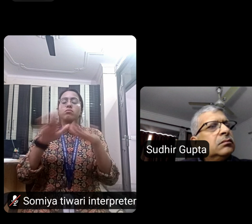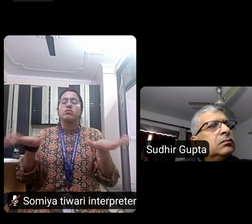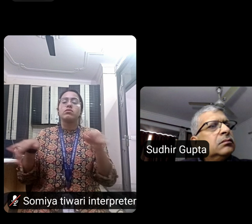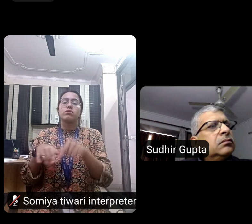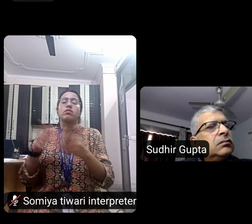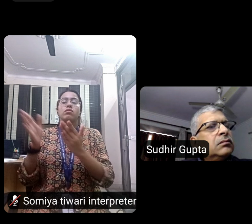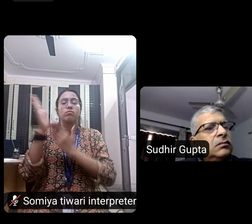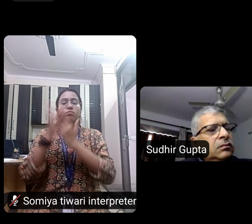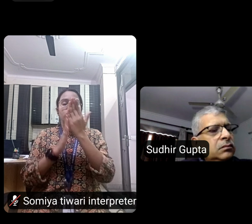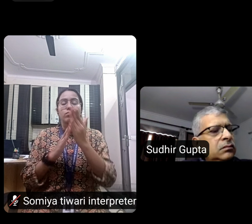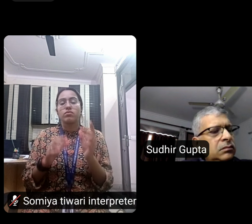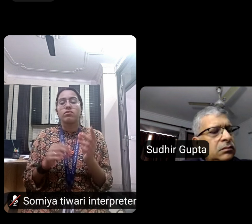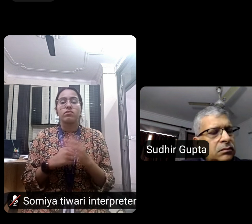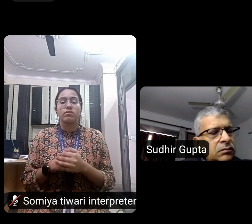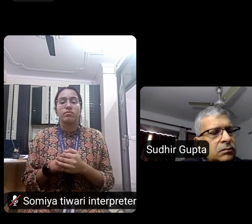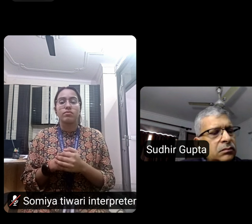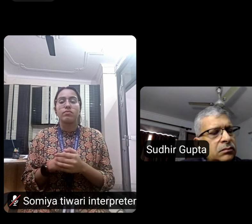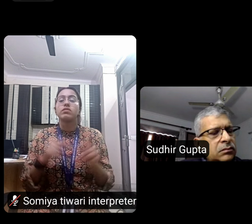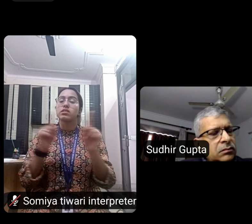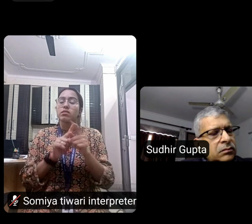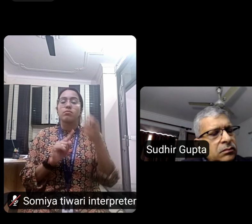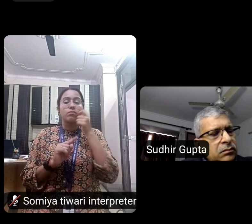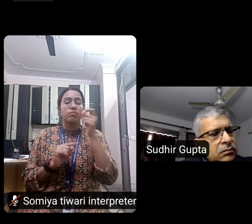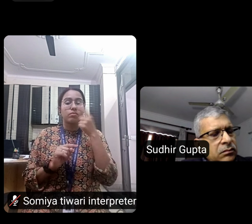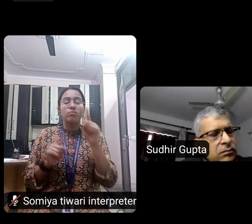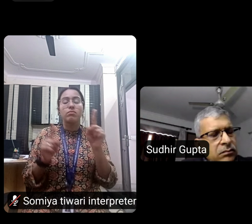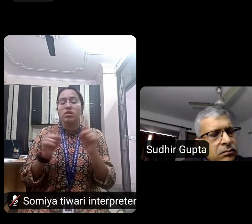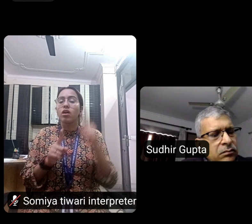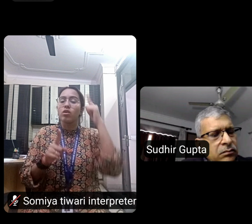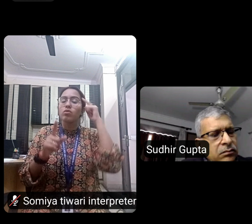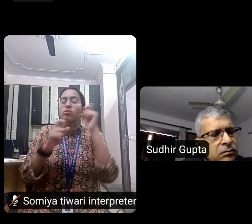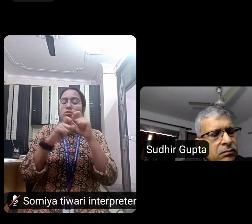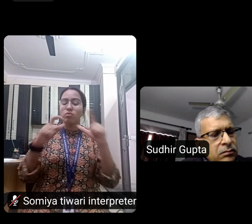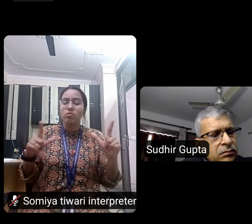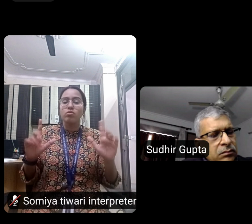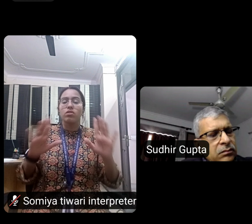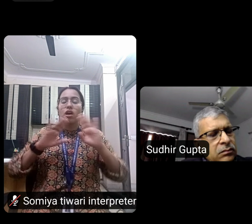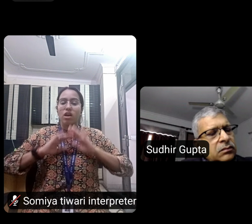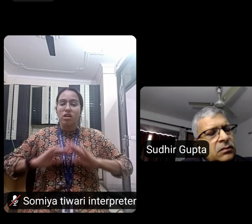हो। तो पेरेंट्स को यहाँ लाइक पेशेंस रखना बहुत जरूरी है।